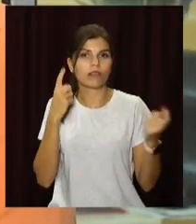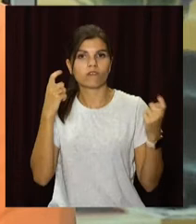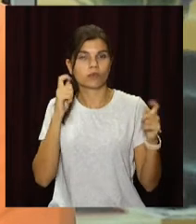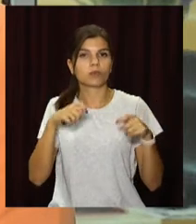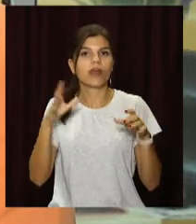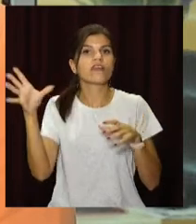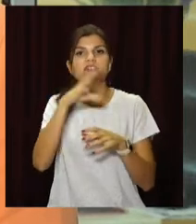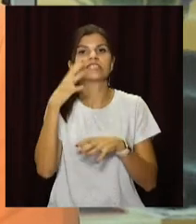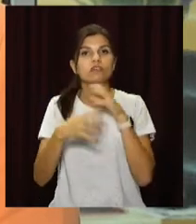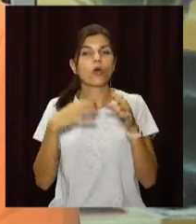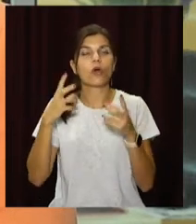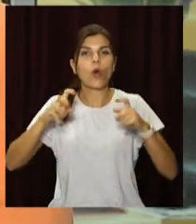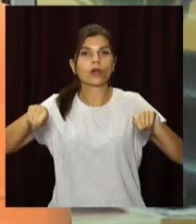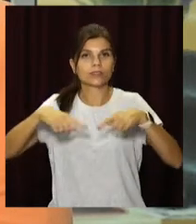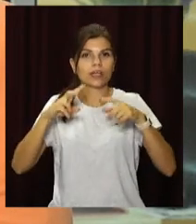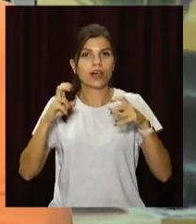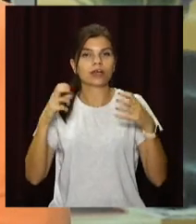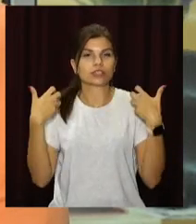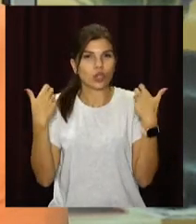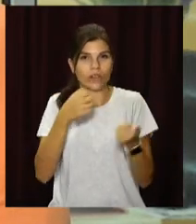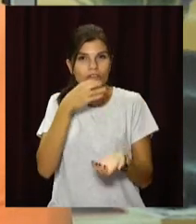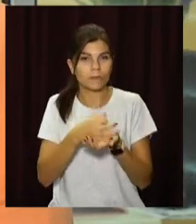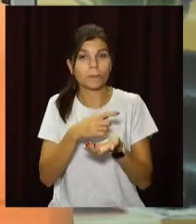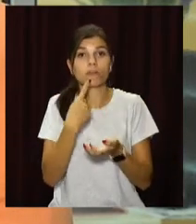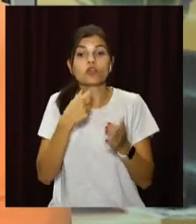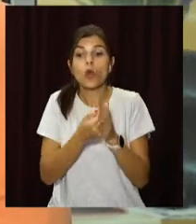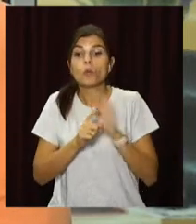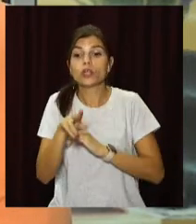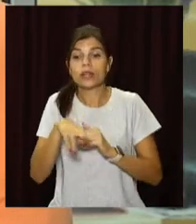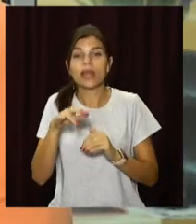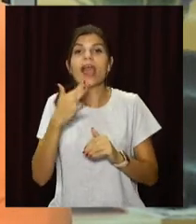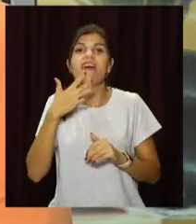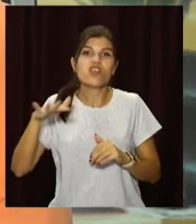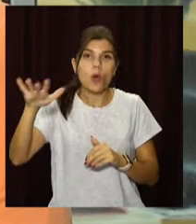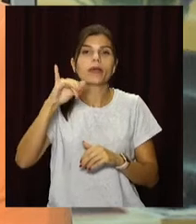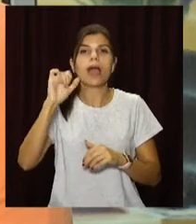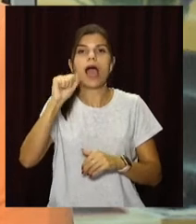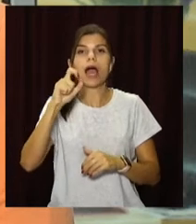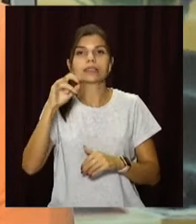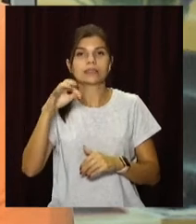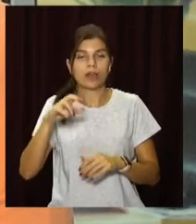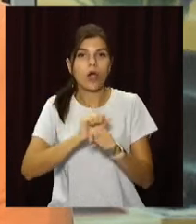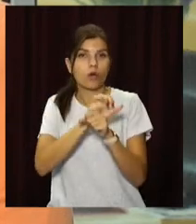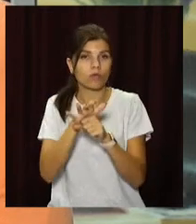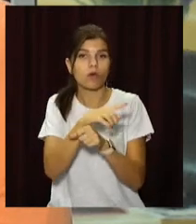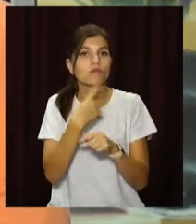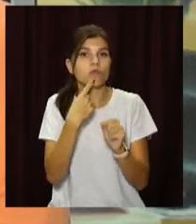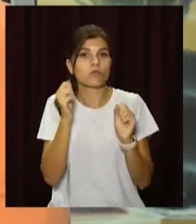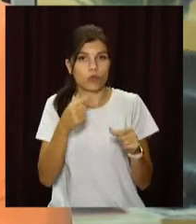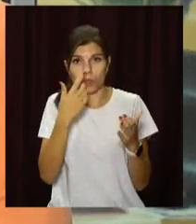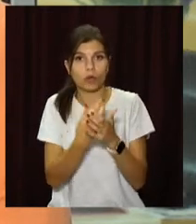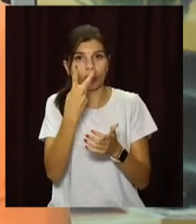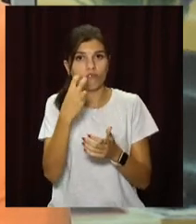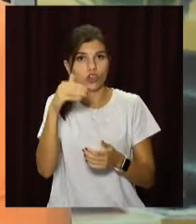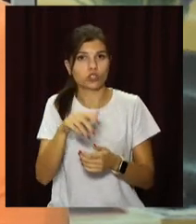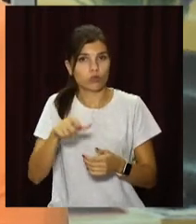у Всесвітній організації охорони здоров'я. До початку грудня в Європі і країнах Центральної Азії жертвами ковіду можуть стати до 200